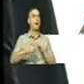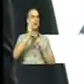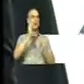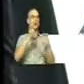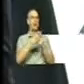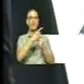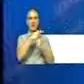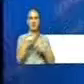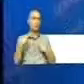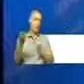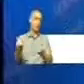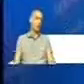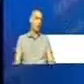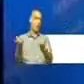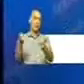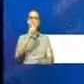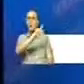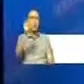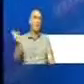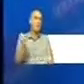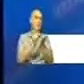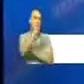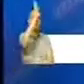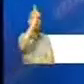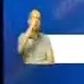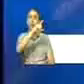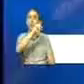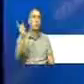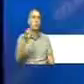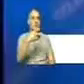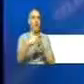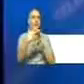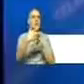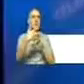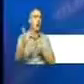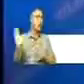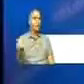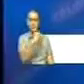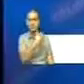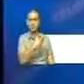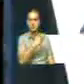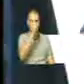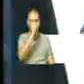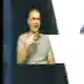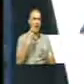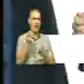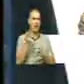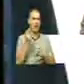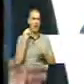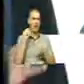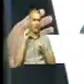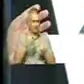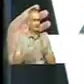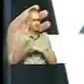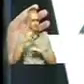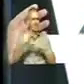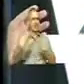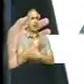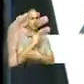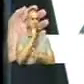שנתנה לו יד צריכה ללכת הביתה. המפלגה הזאת צריכה לנקות את האורוות שלה. היא צריכה לשים פה איזה הנהגה חדשה.